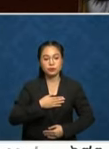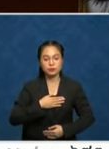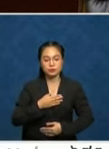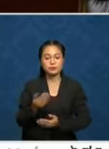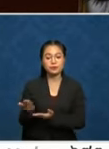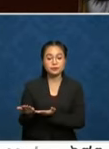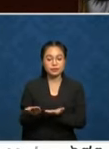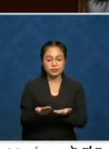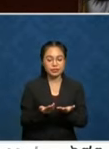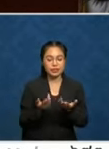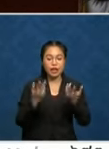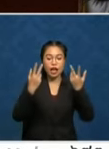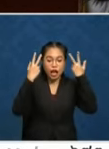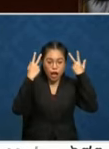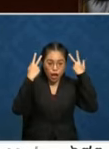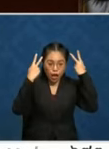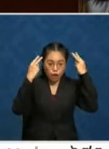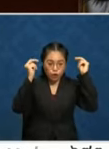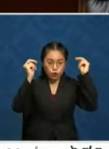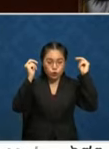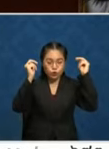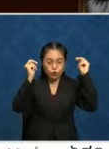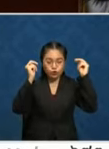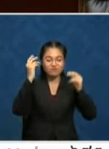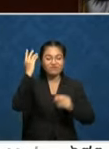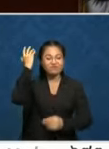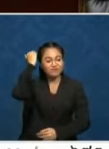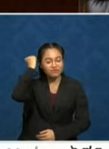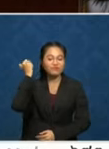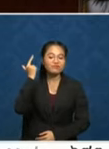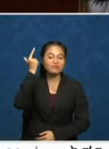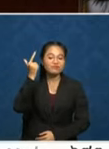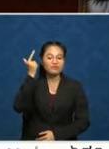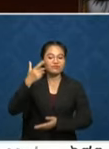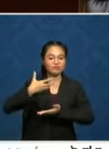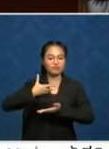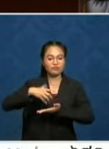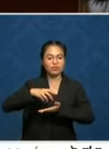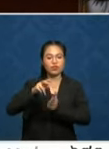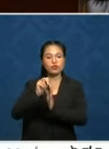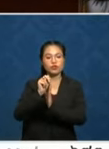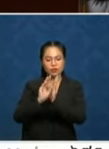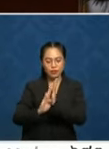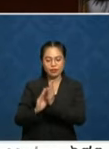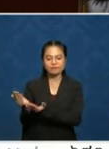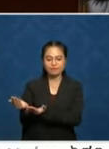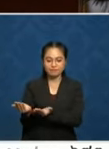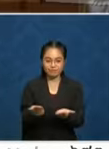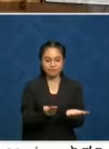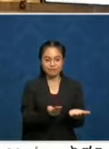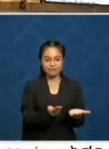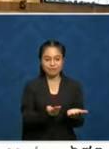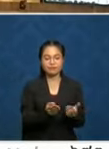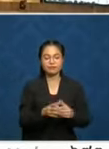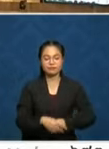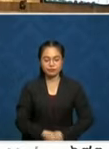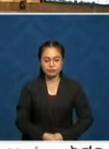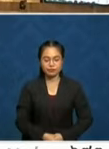เชิญท่านนายกรัฐมนตรีได้แถลงนโยบายต่อรัฐสภาครับครับเชิญครับ